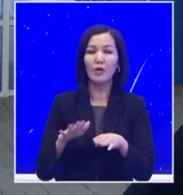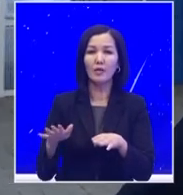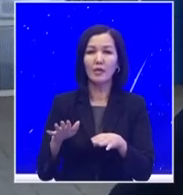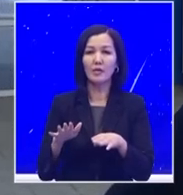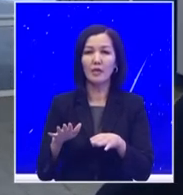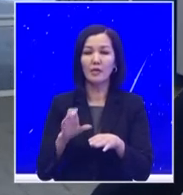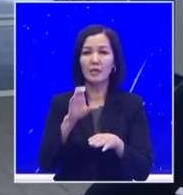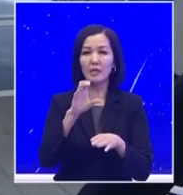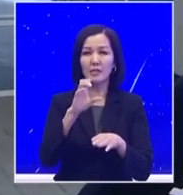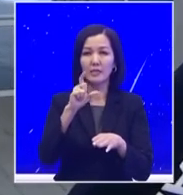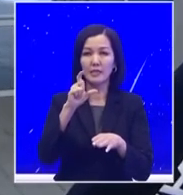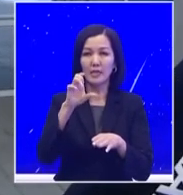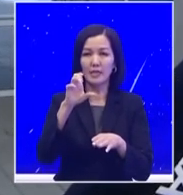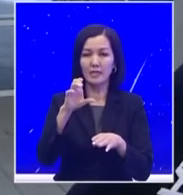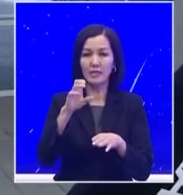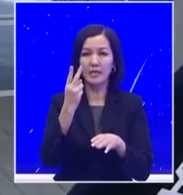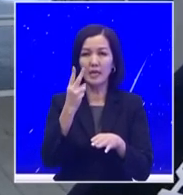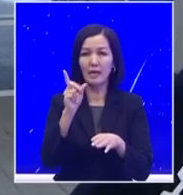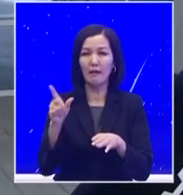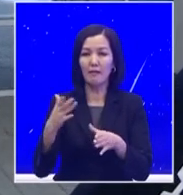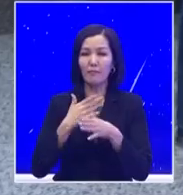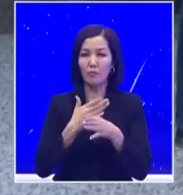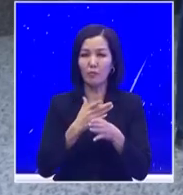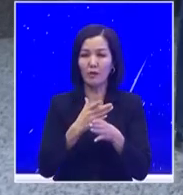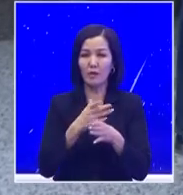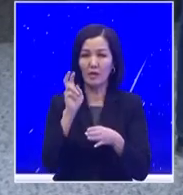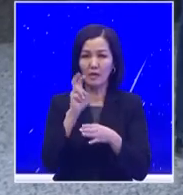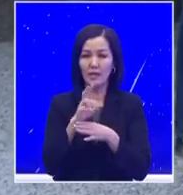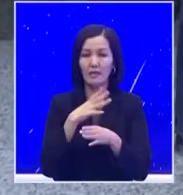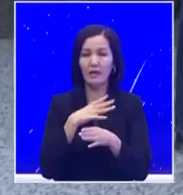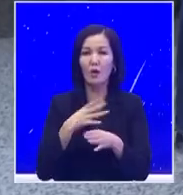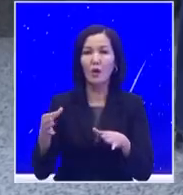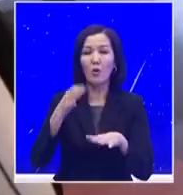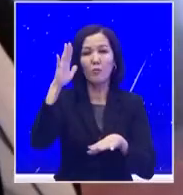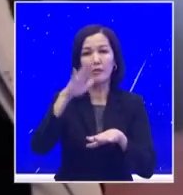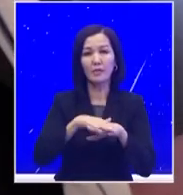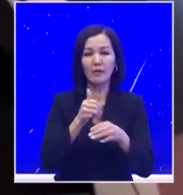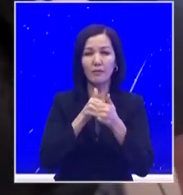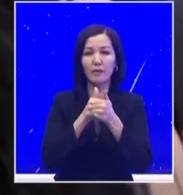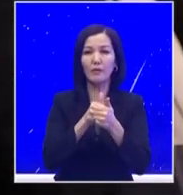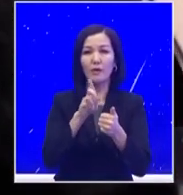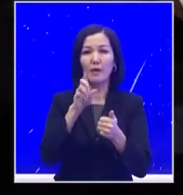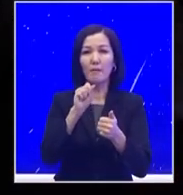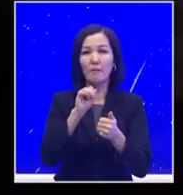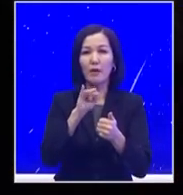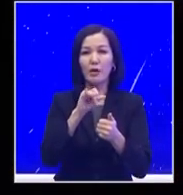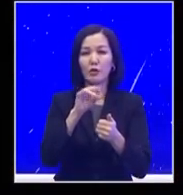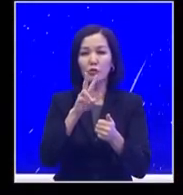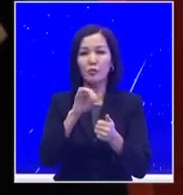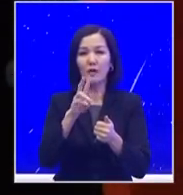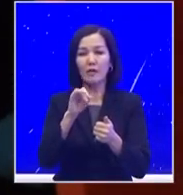аудандық сестің адамдары бізге екі адам көмекке келіп отыр. Облыс әкімінің орынбасары Батыржан Байжұманов Алтынкөл бекетіне де